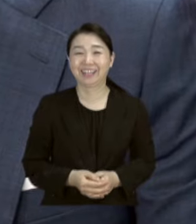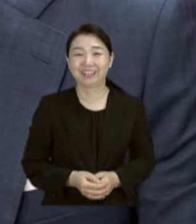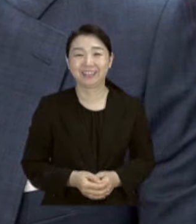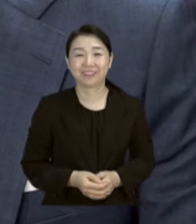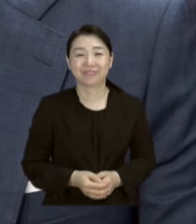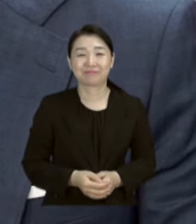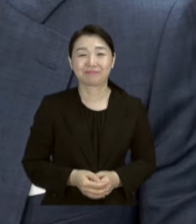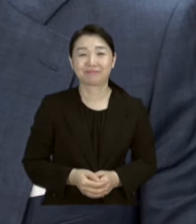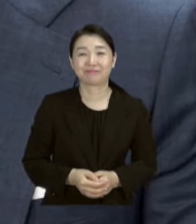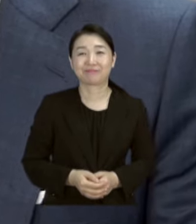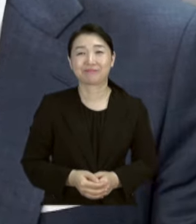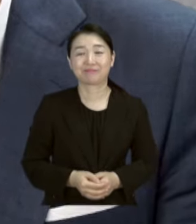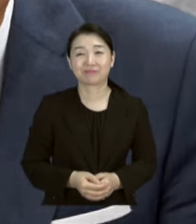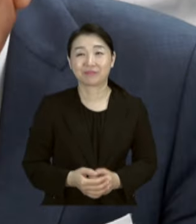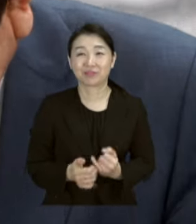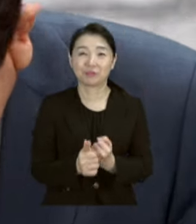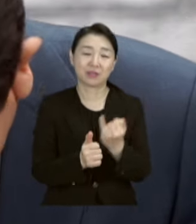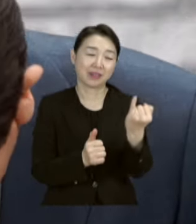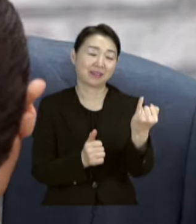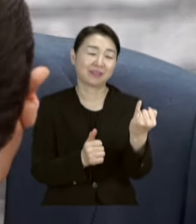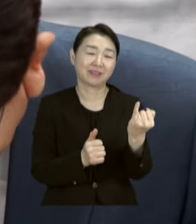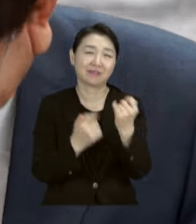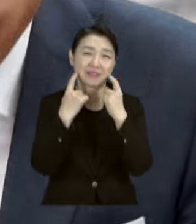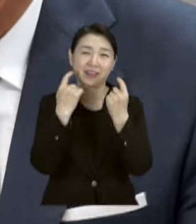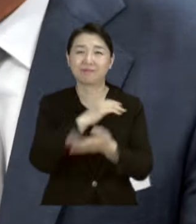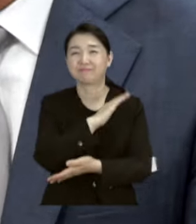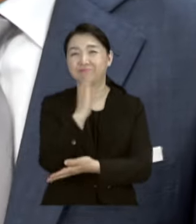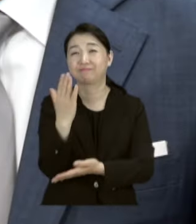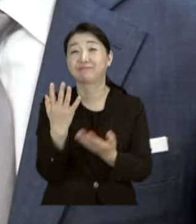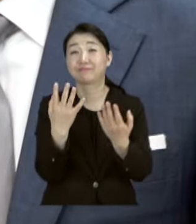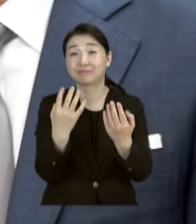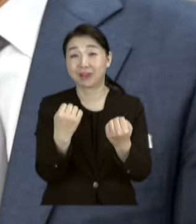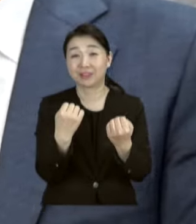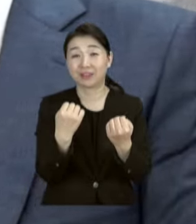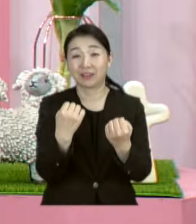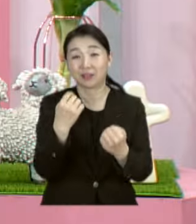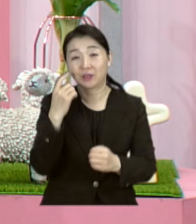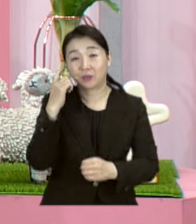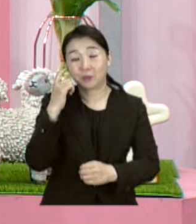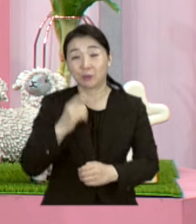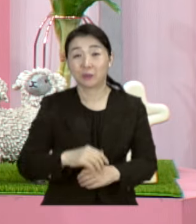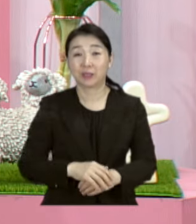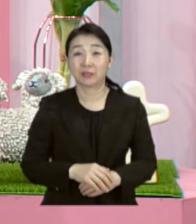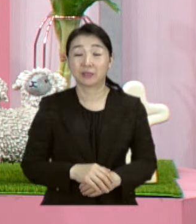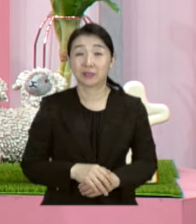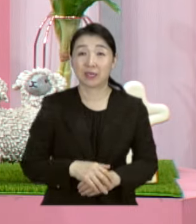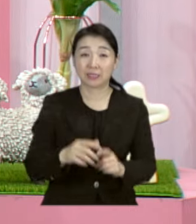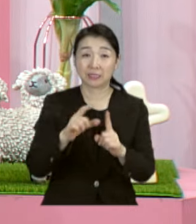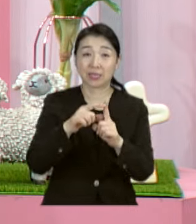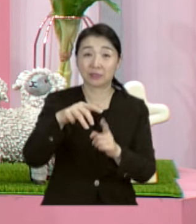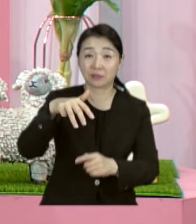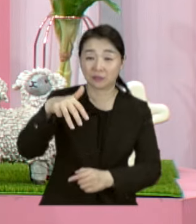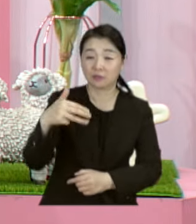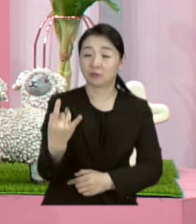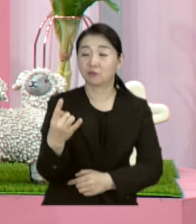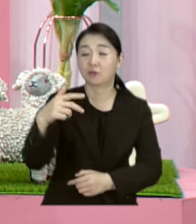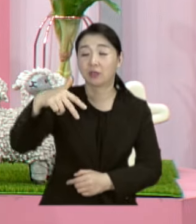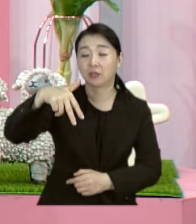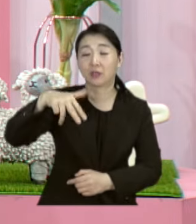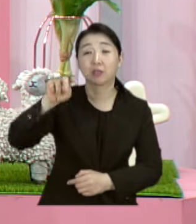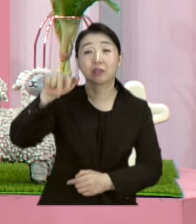그 효과가 떨어질 때마다 하면 사실이고 그리고 제 아내는 사연이 많은데